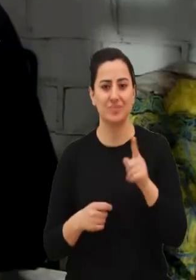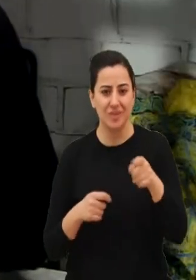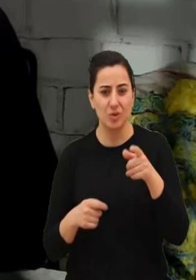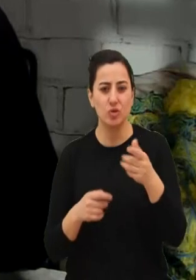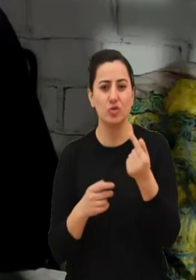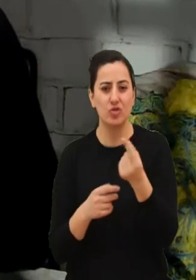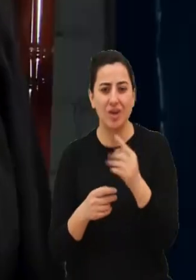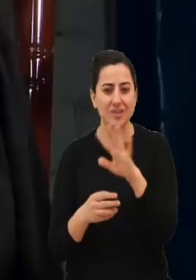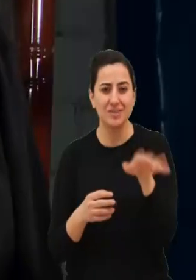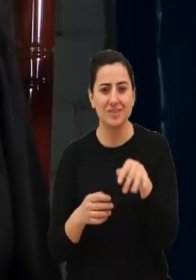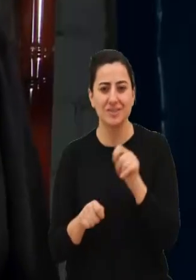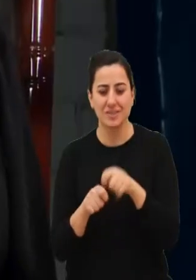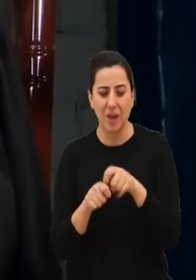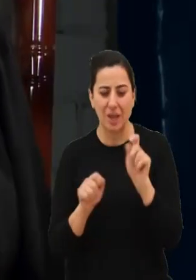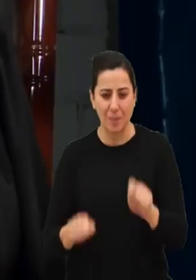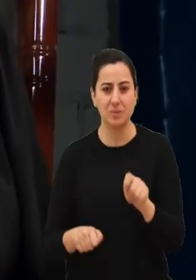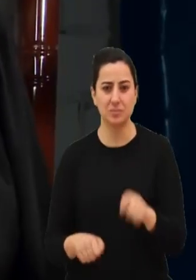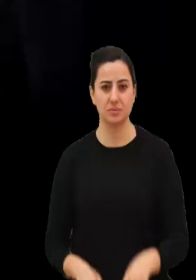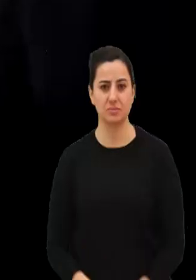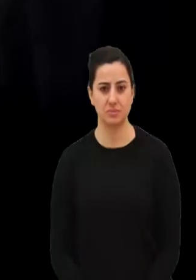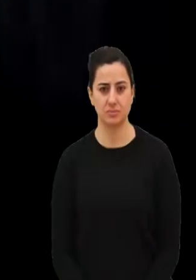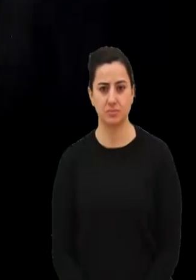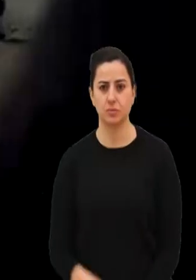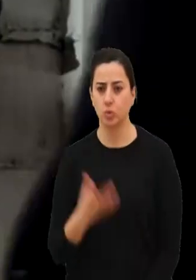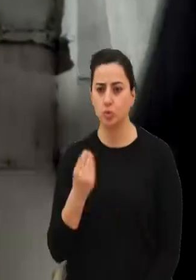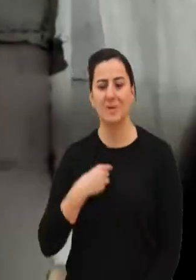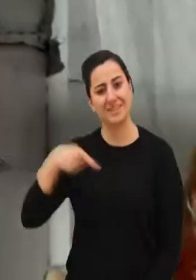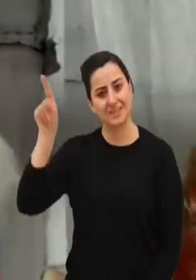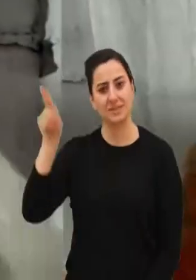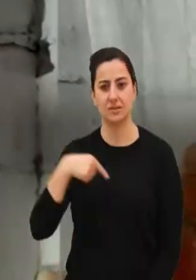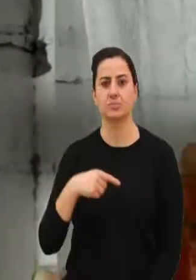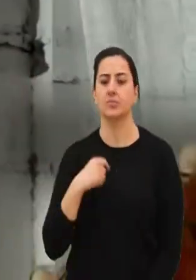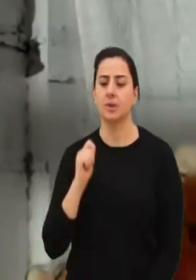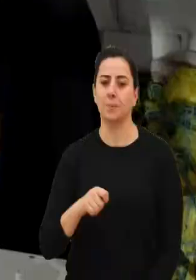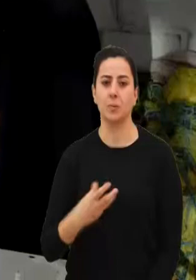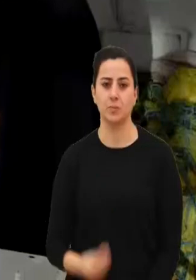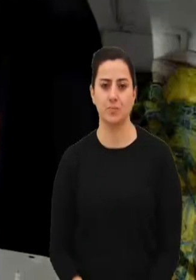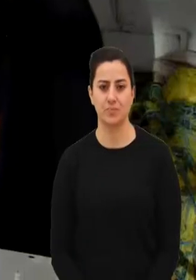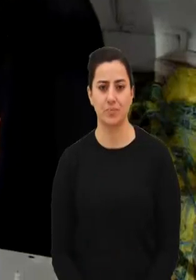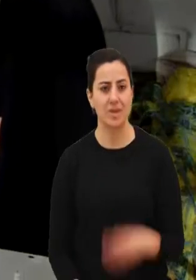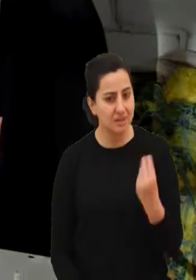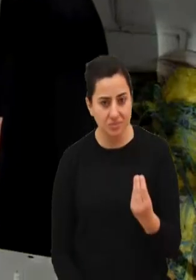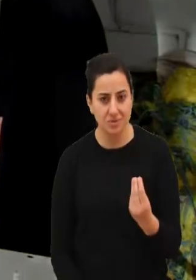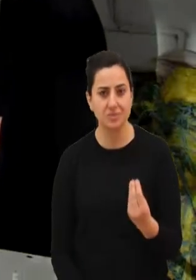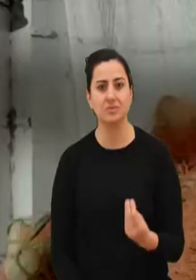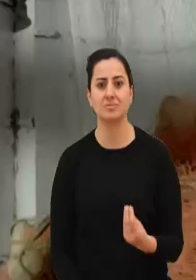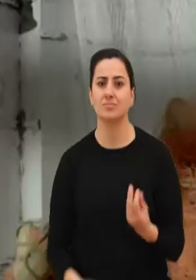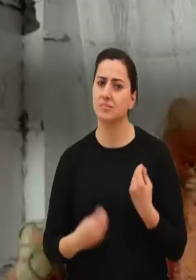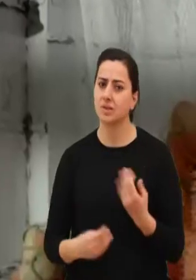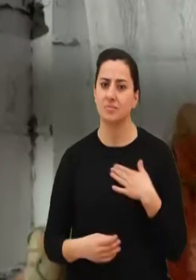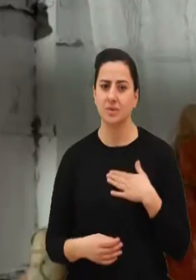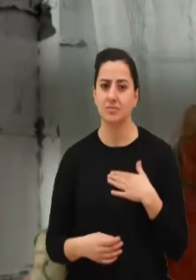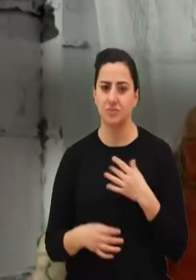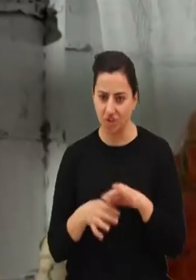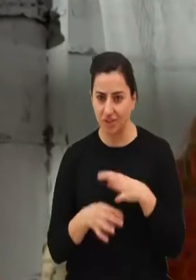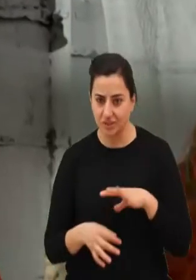Şunda bir ufak tefek tadilat var. Şunları bir tamir eder misin bana? Tamam, dönüşte ben alacağım Ergun. Ben hallederim. Nasılsın, iyi misin? İyiyim.